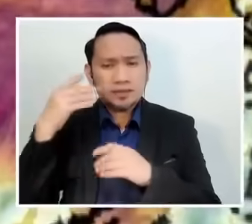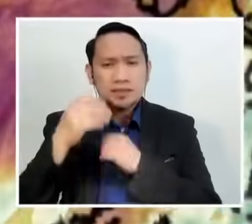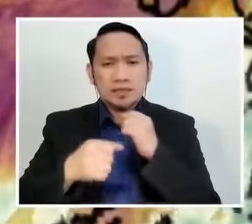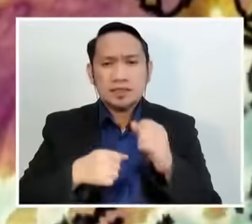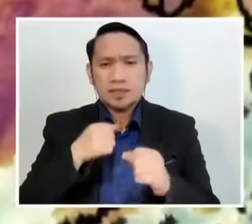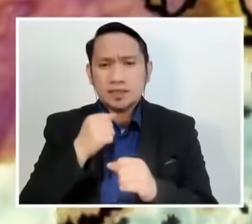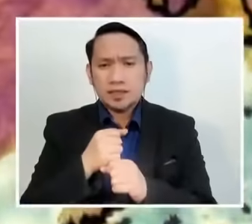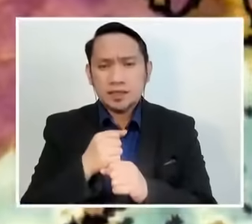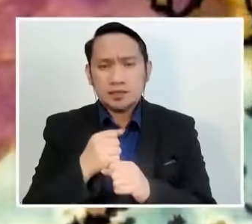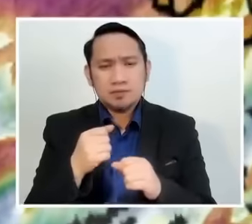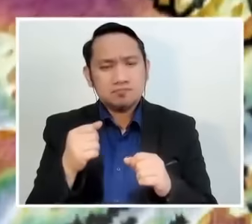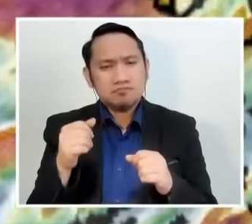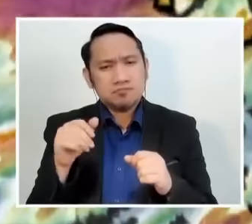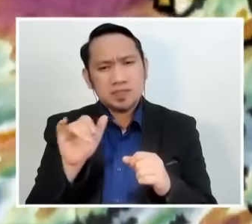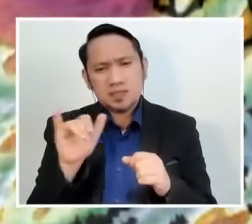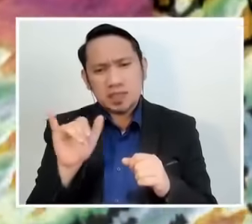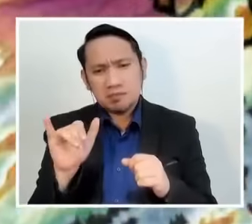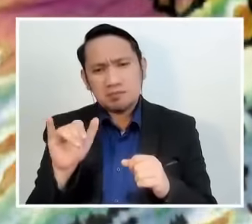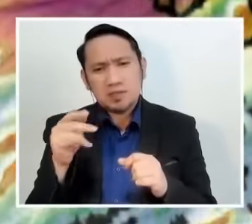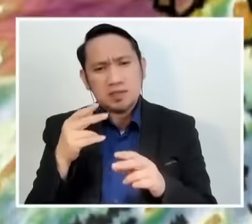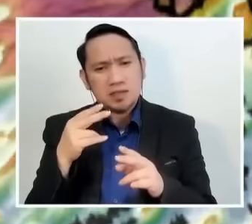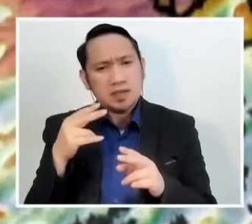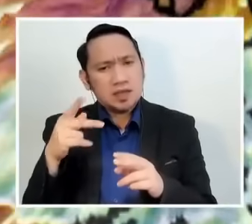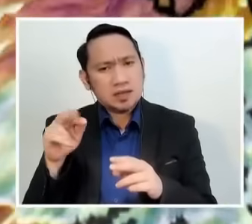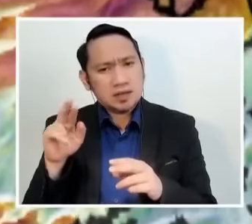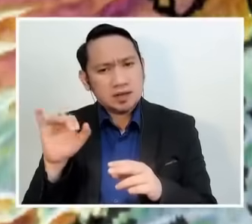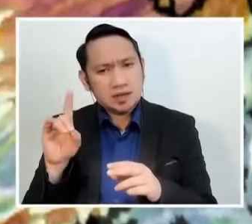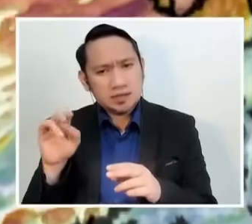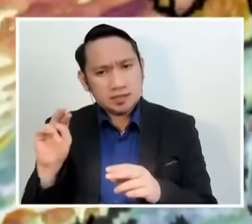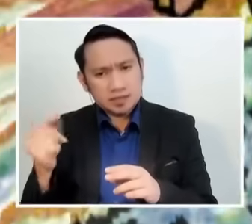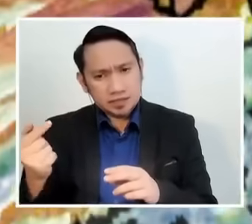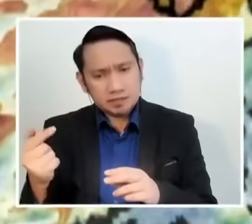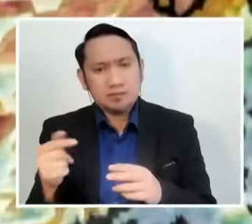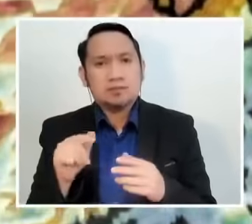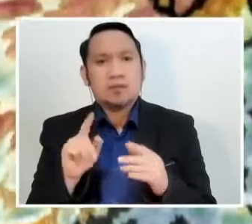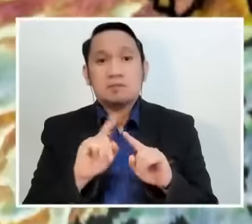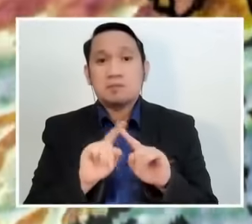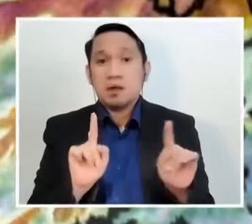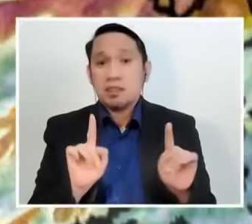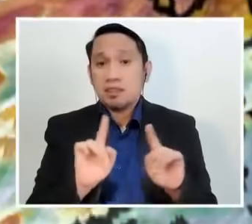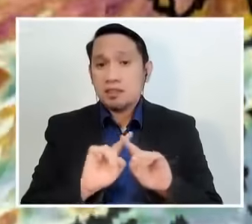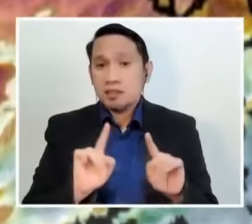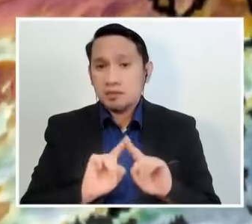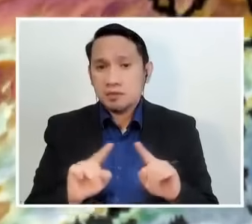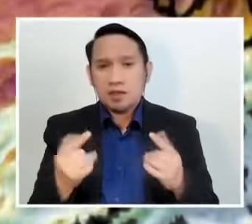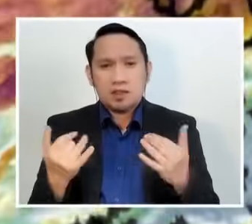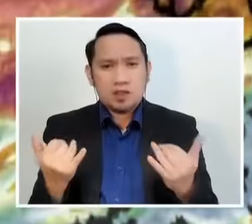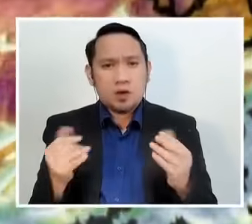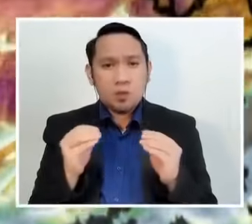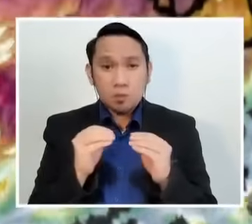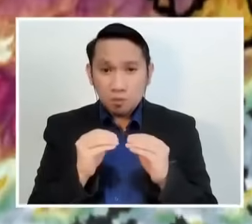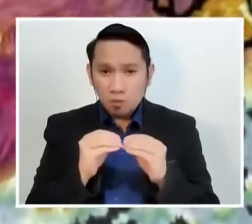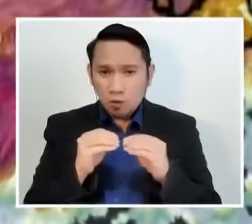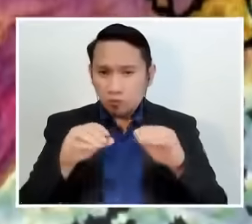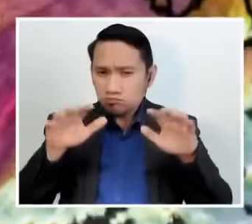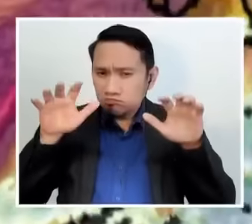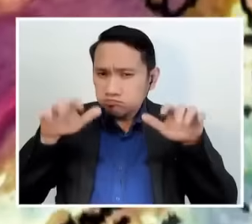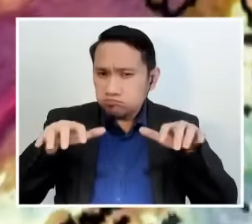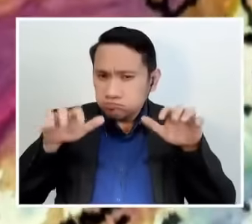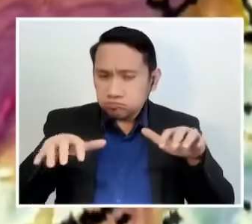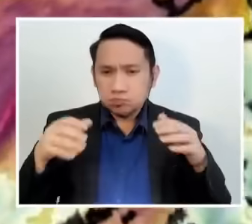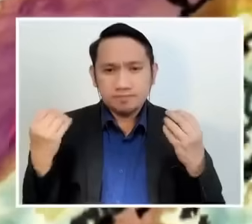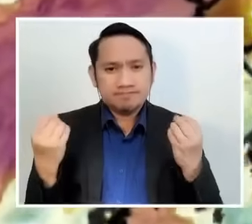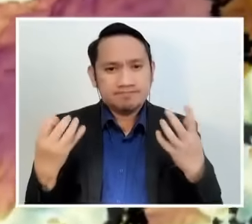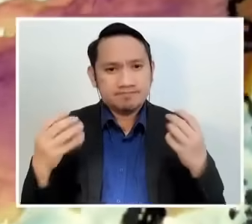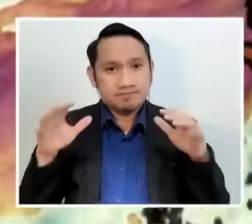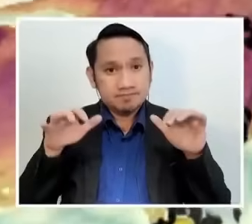Typhoon Carding. Pareho silang umabot sa Super Typhoon category. Ang pagkakaiba ay mas naging maulan itong bagyong Egay. Kita naman natin itong